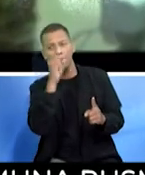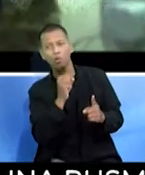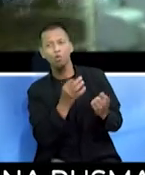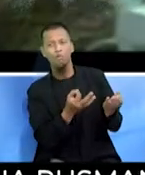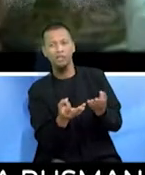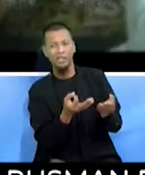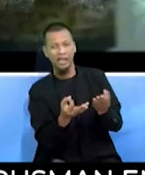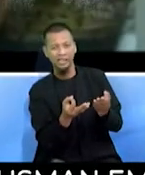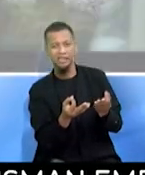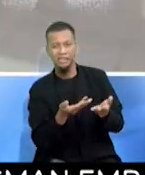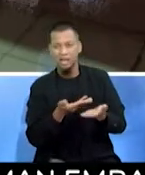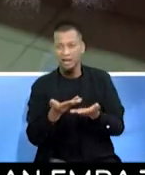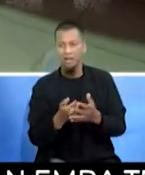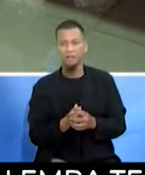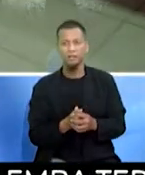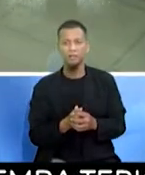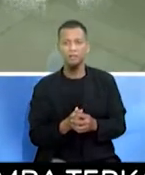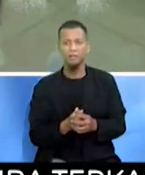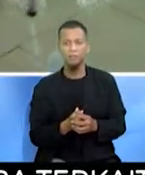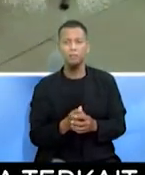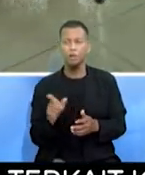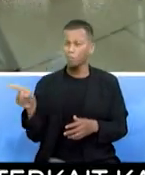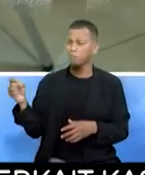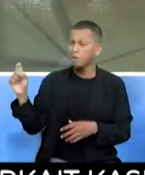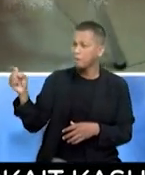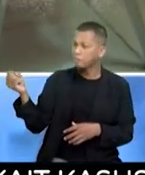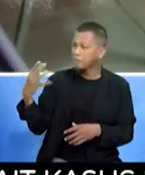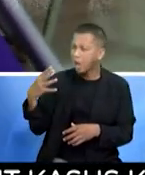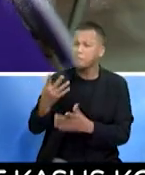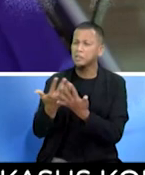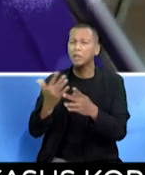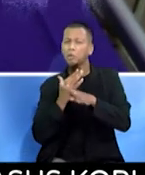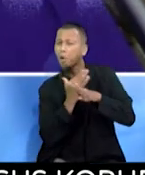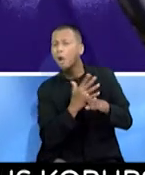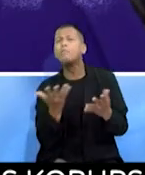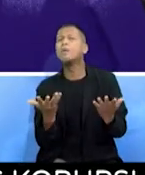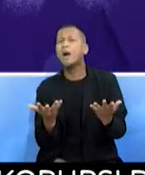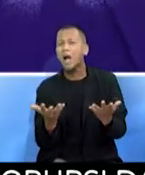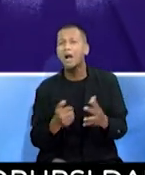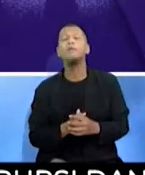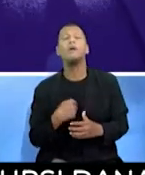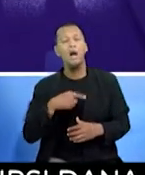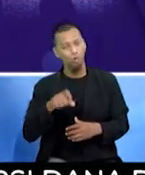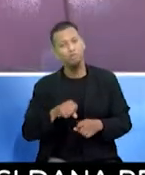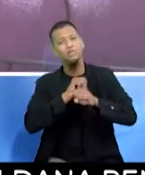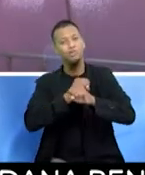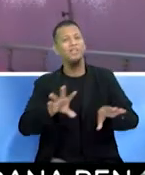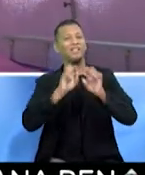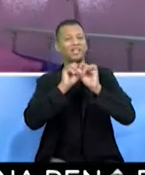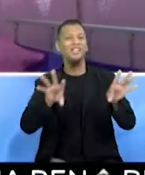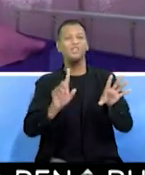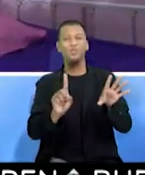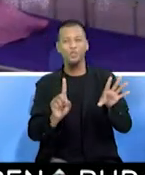ada penolakan dari peserta, tentunya ini adalah hal yang perlu kita perhatikan karena BPJS sendiri pun fokus